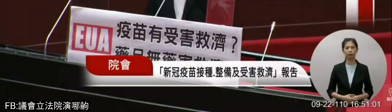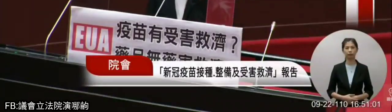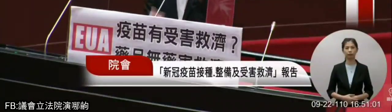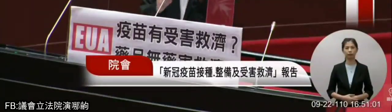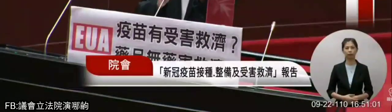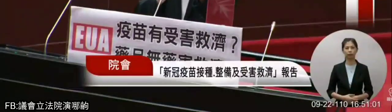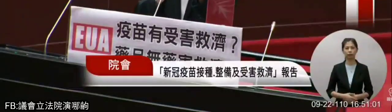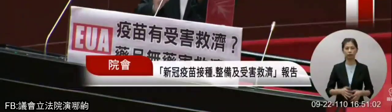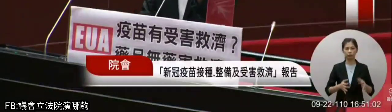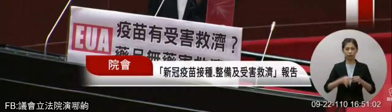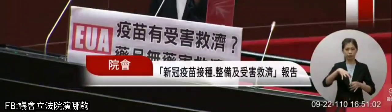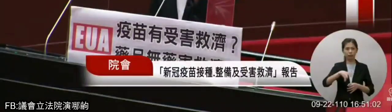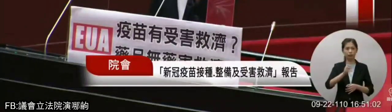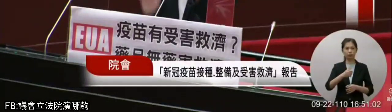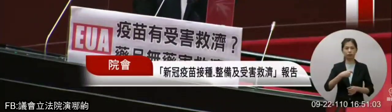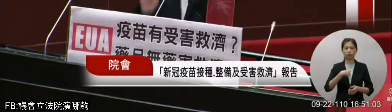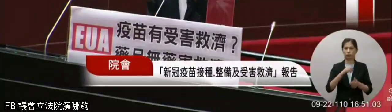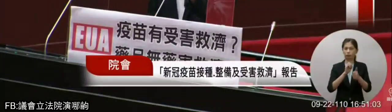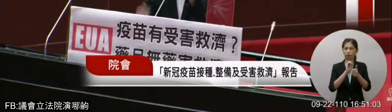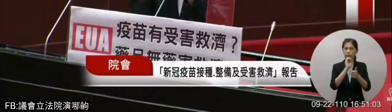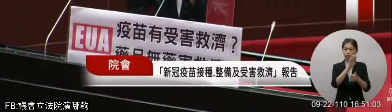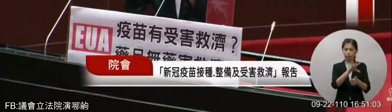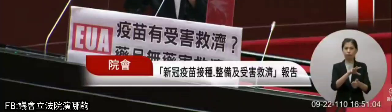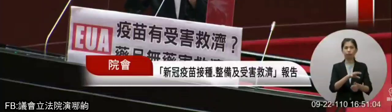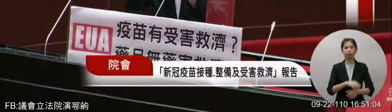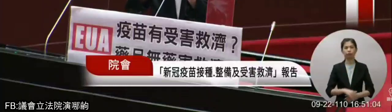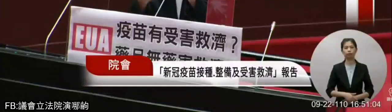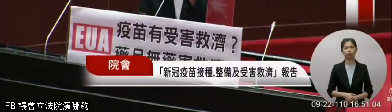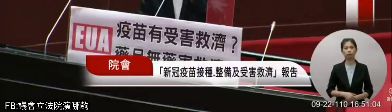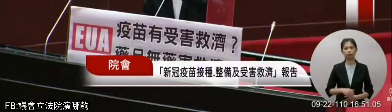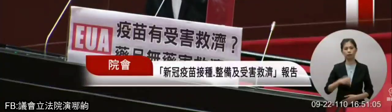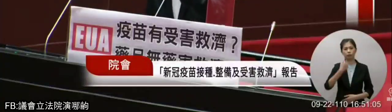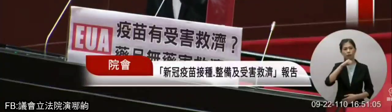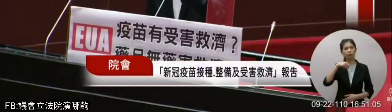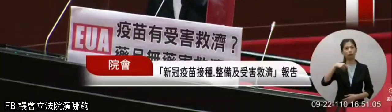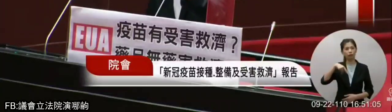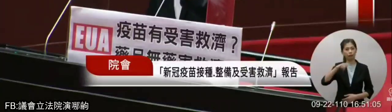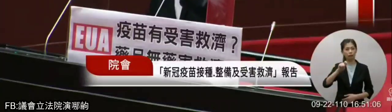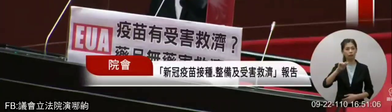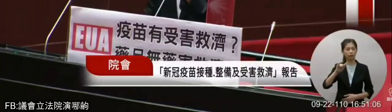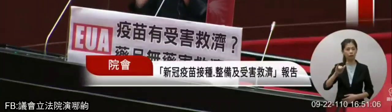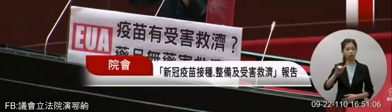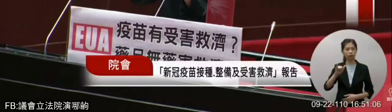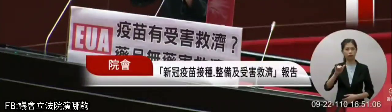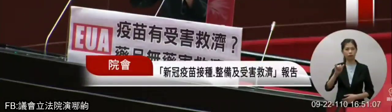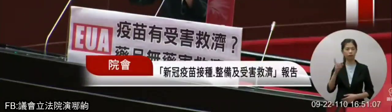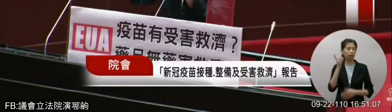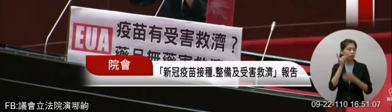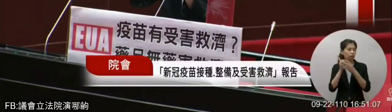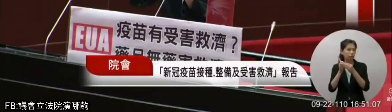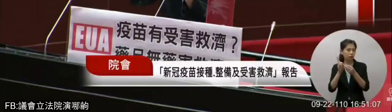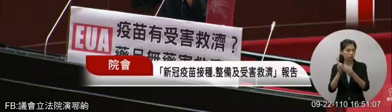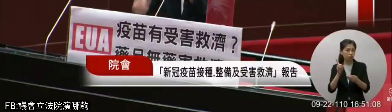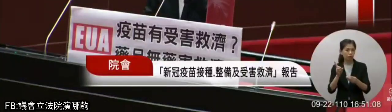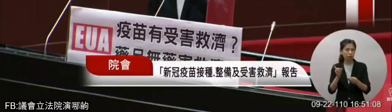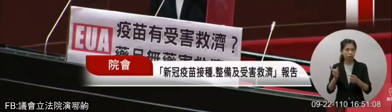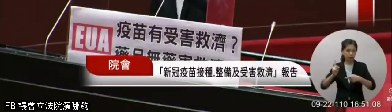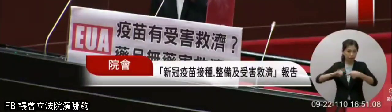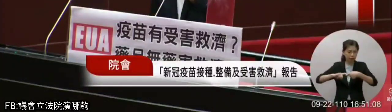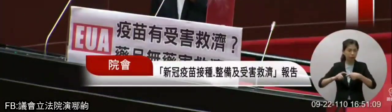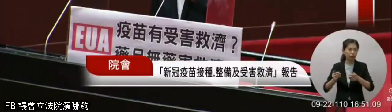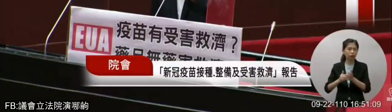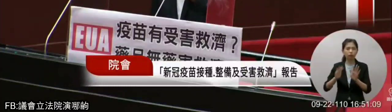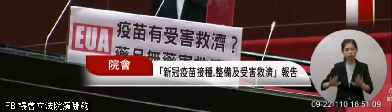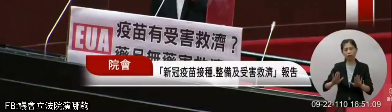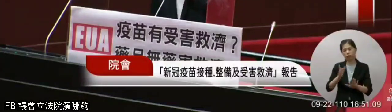先跟经济部部长讲一下了哈，那院长好。台湾配啊，数位征询线绑定了，到现在还不能登录进